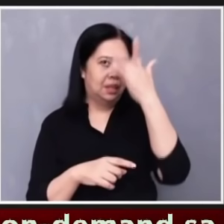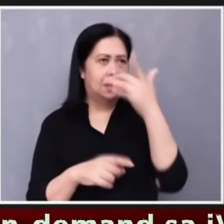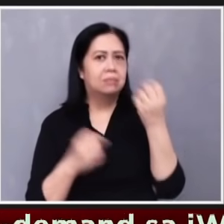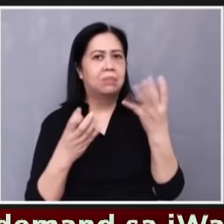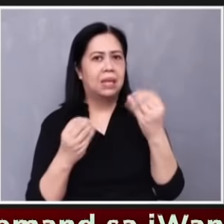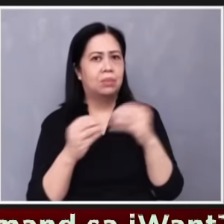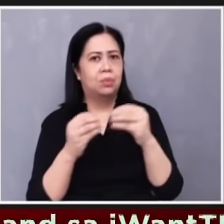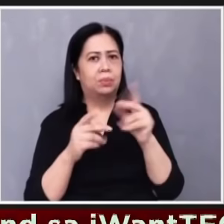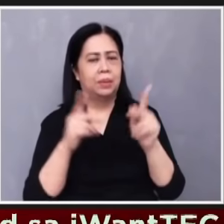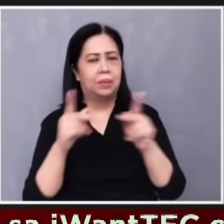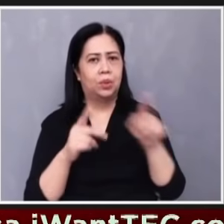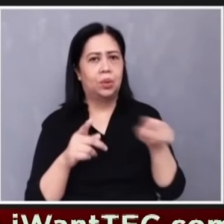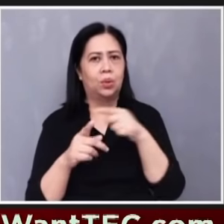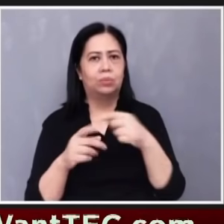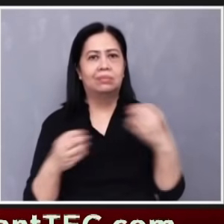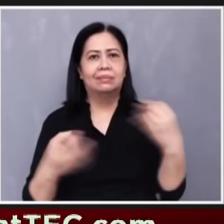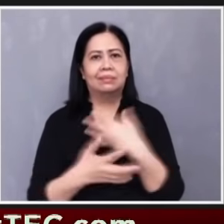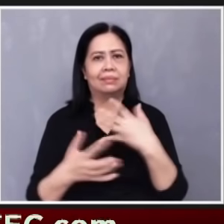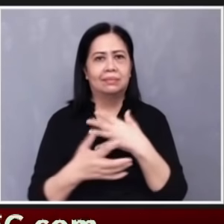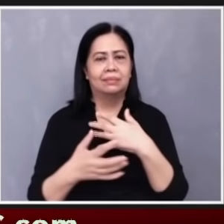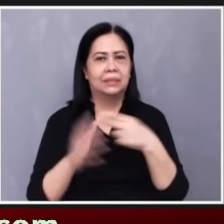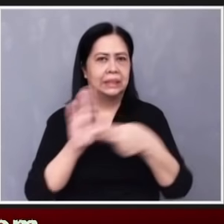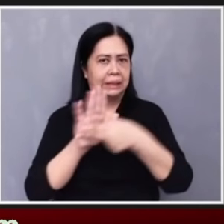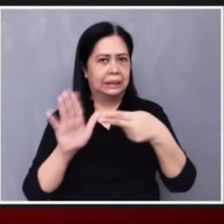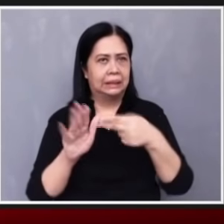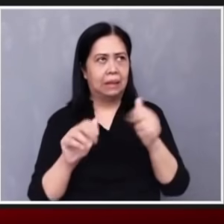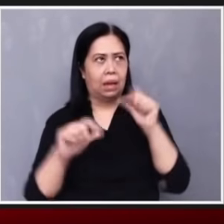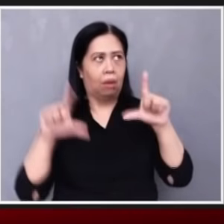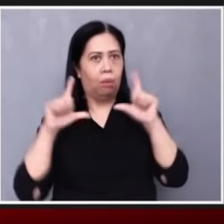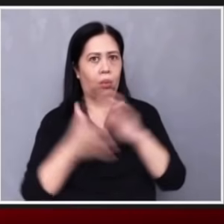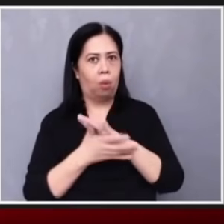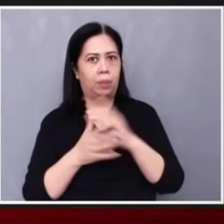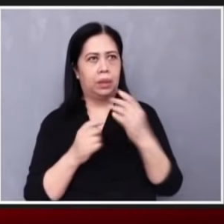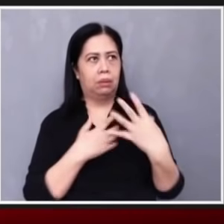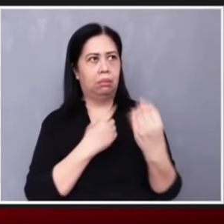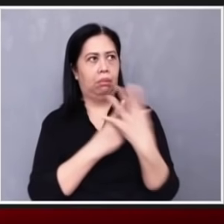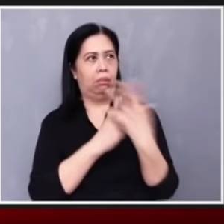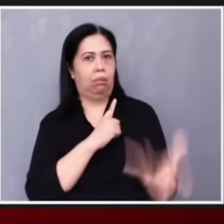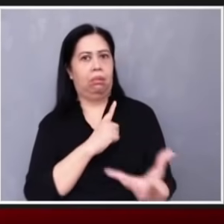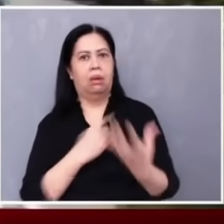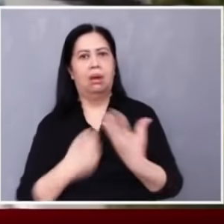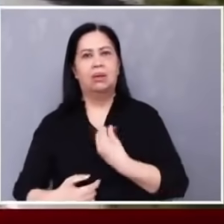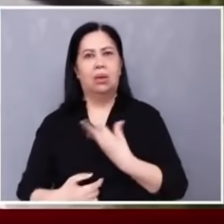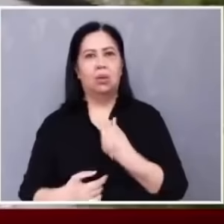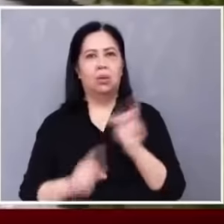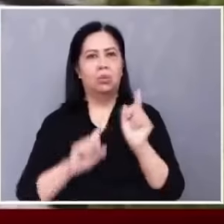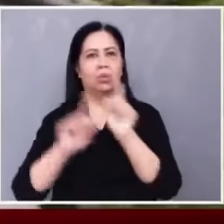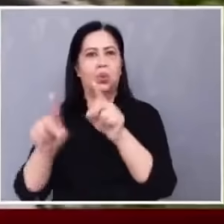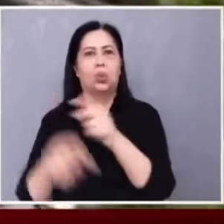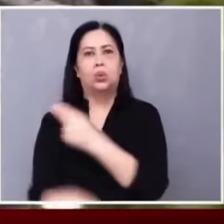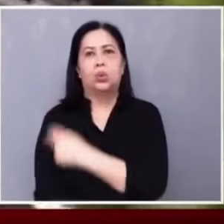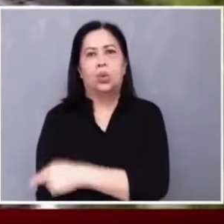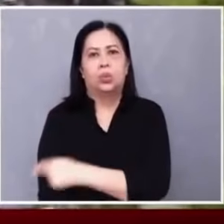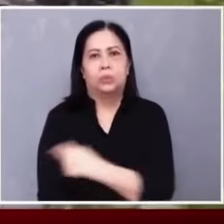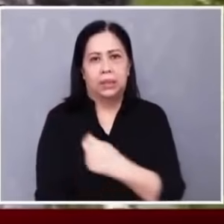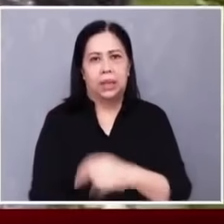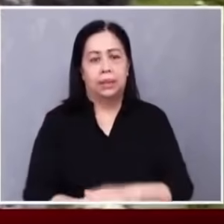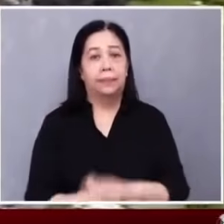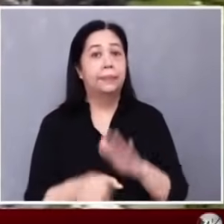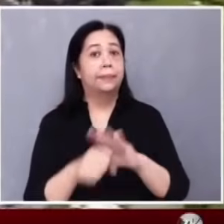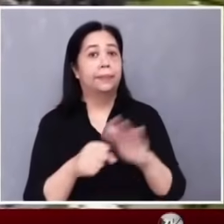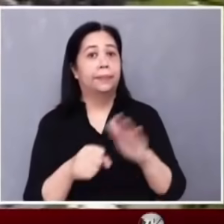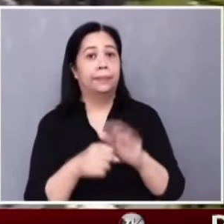taong takot matag na COVID and takot na mapunta sa ospital. Sapat naman ang supply sa ngayon